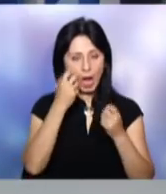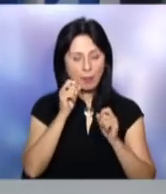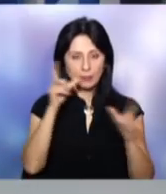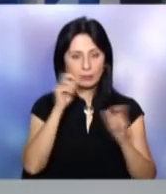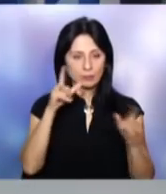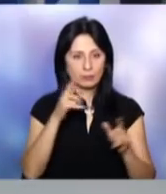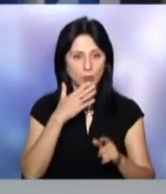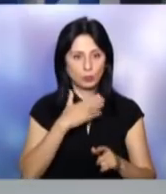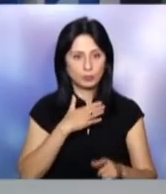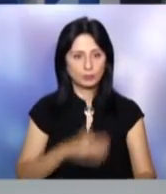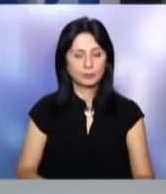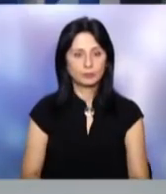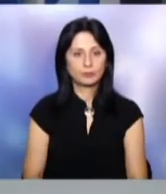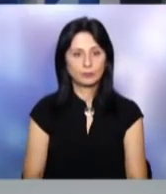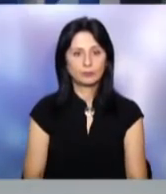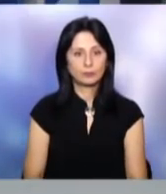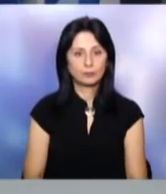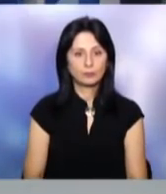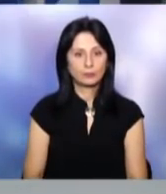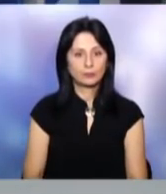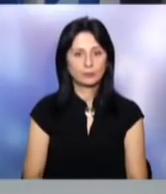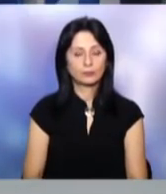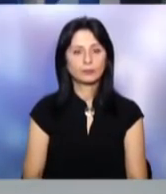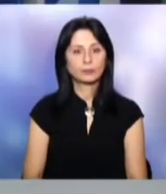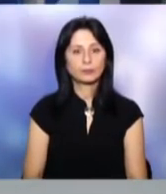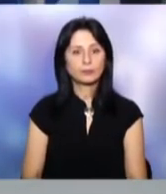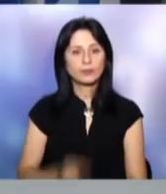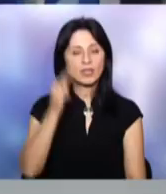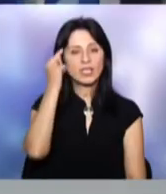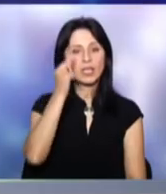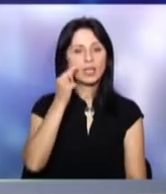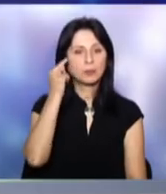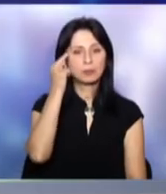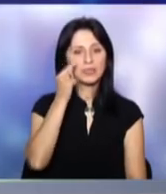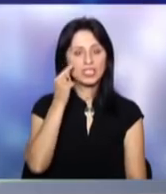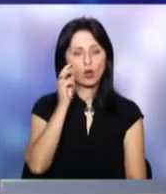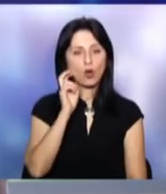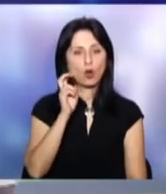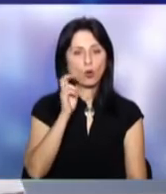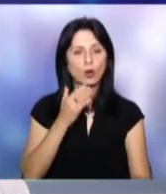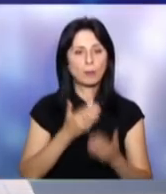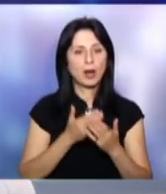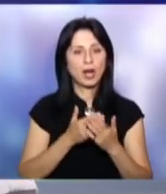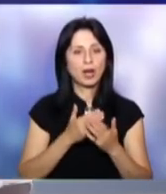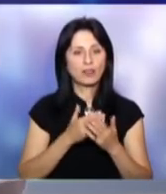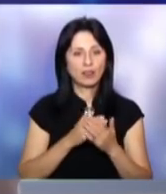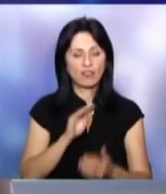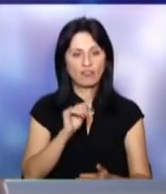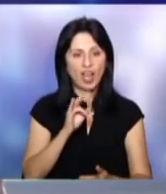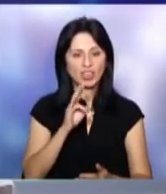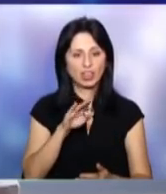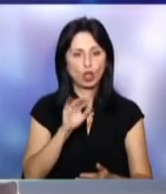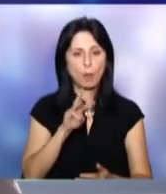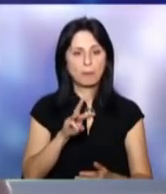პანიკა და შეიძლება თუ არა ამის გადალახვა? ეს არის აი ფსიქოლოგიაში ბანალური ესეთი მაგალითი არსებობს, ფანტომური